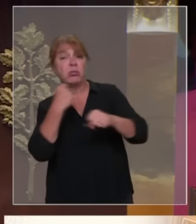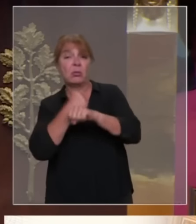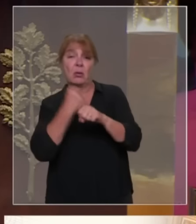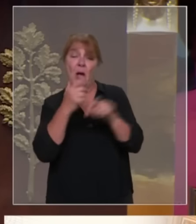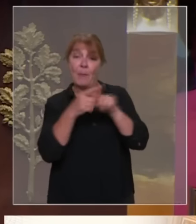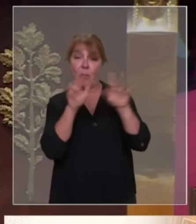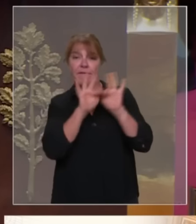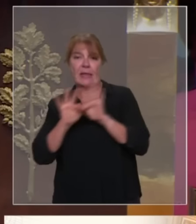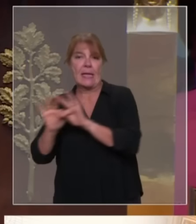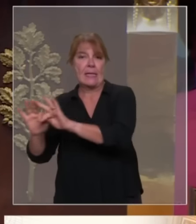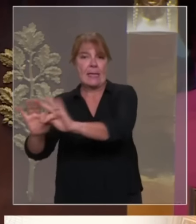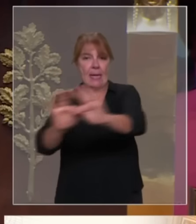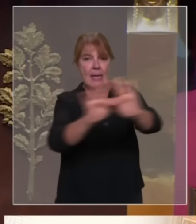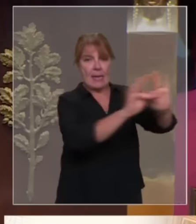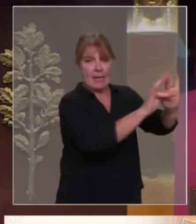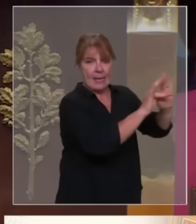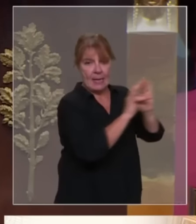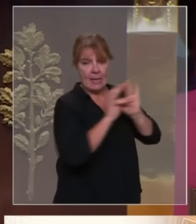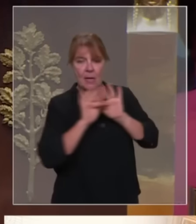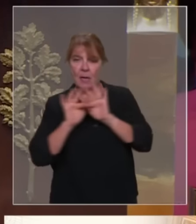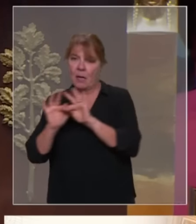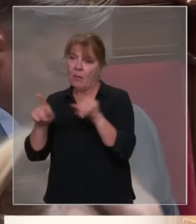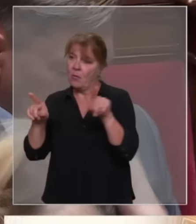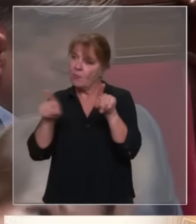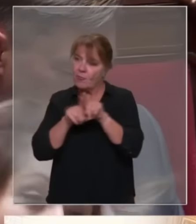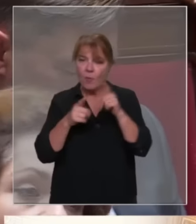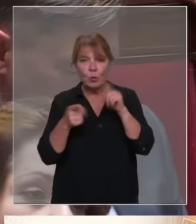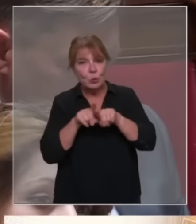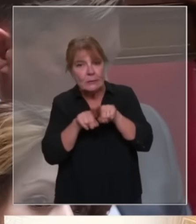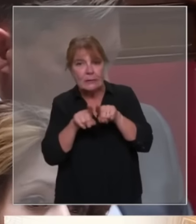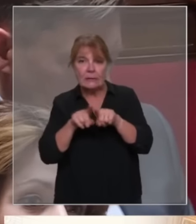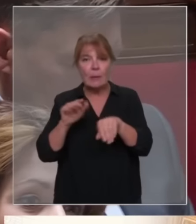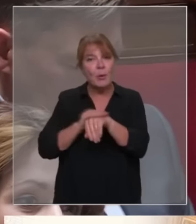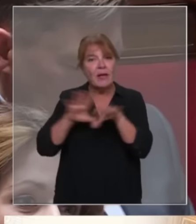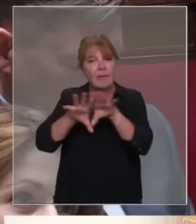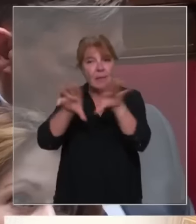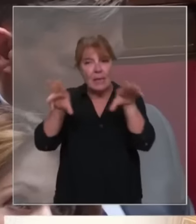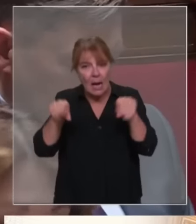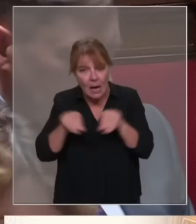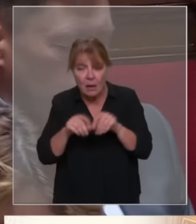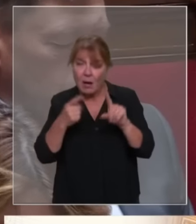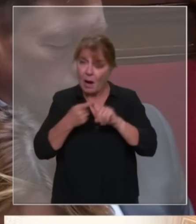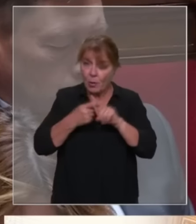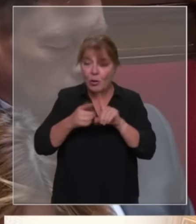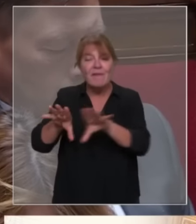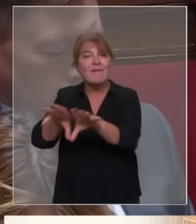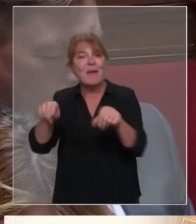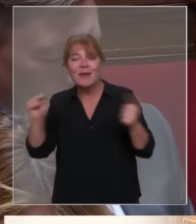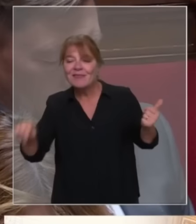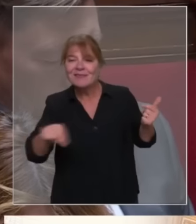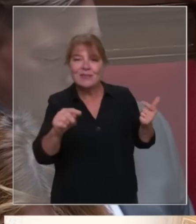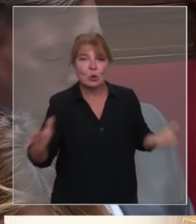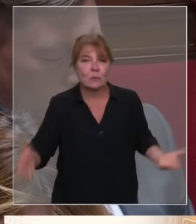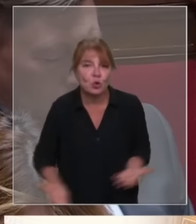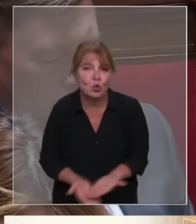fraternité, c'est de renouer avec une politique familiale. C'est de soutenir toutes les familles,